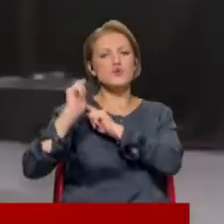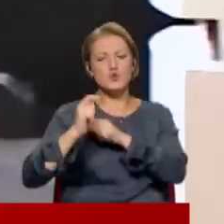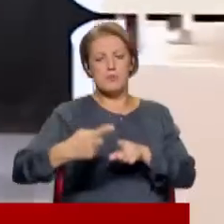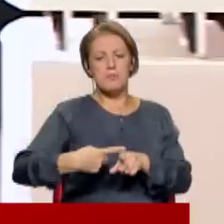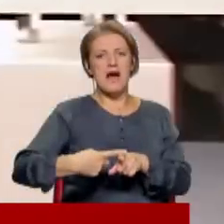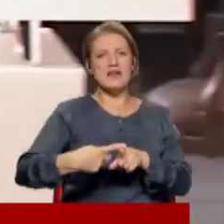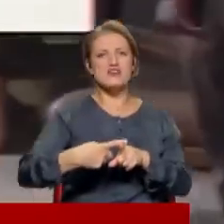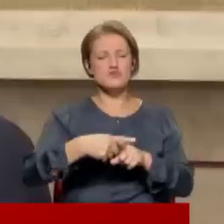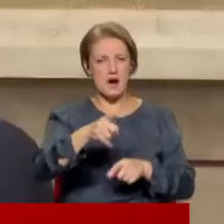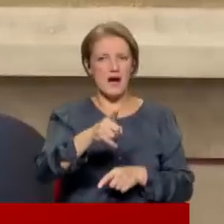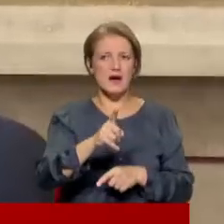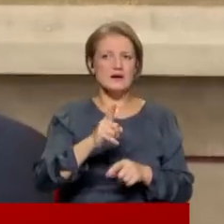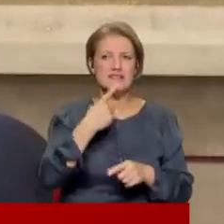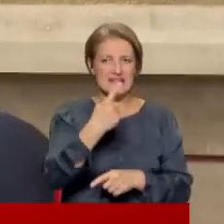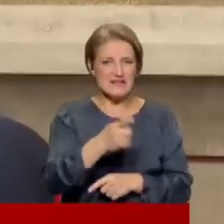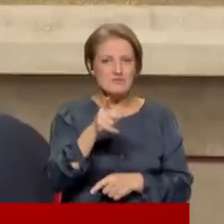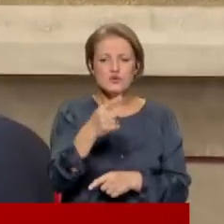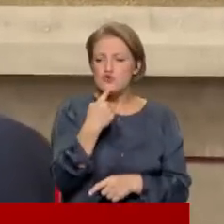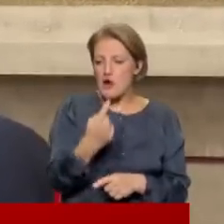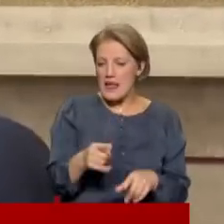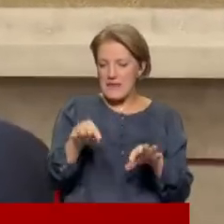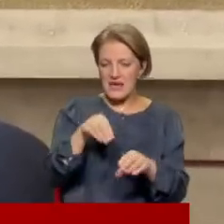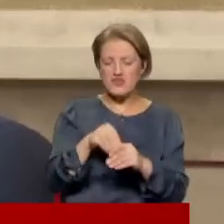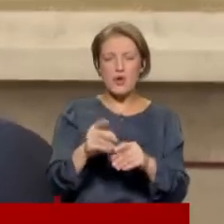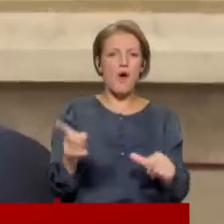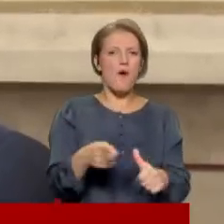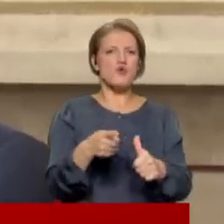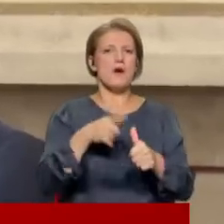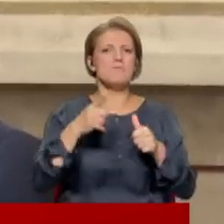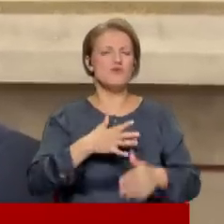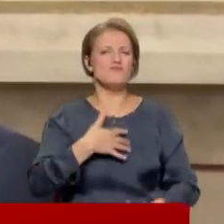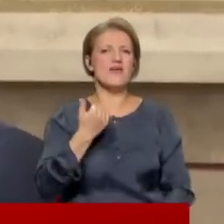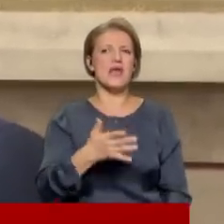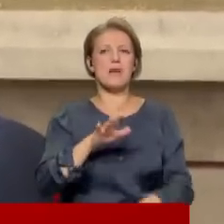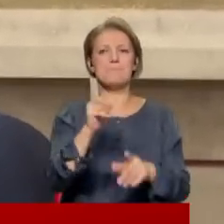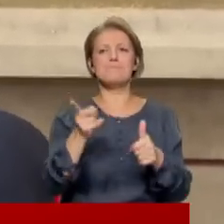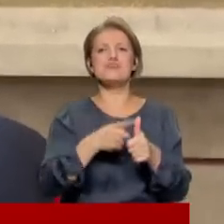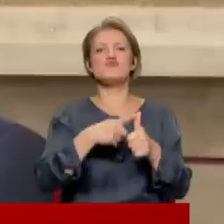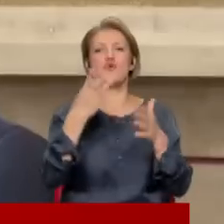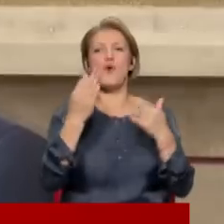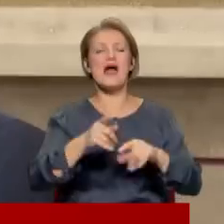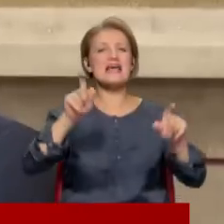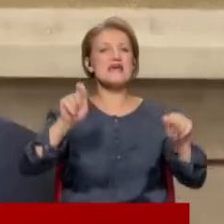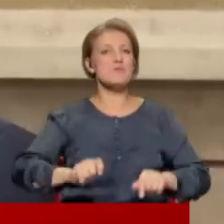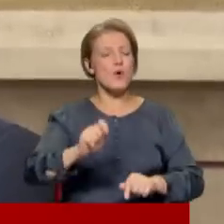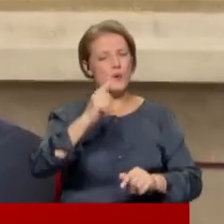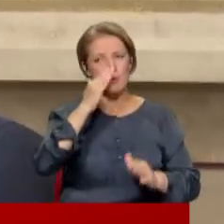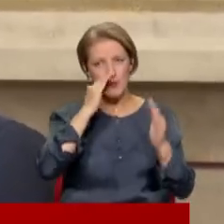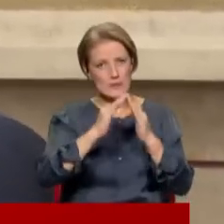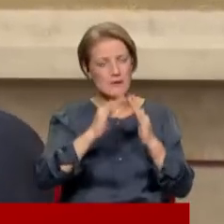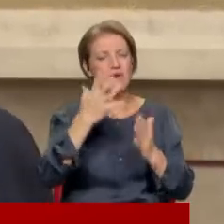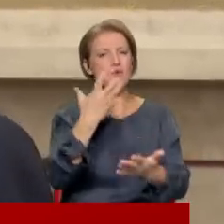paylaşma çağrısını hatırlattı. Bunu söyleyebilmek için öncelikle bu fedakarlığı birinci olarak yapıyor, uyguluyor